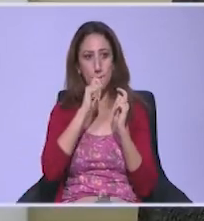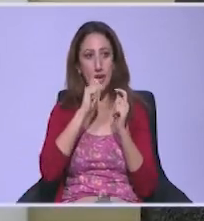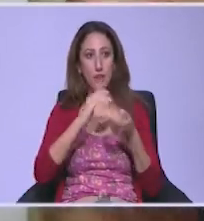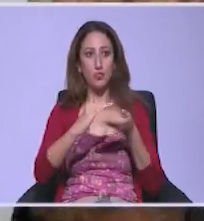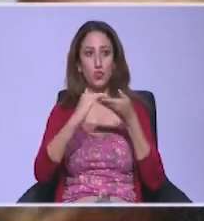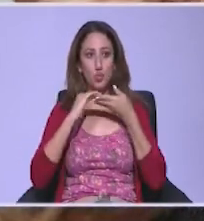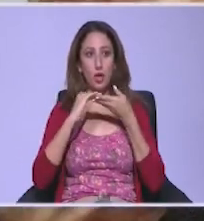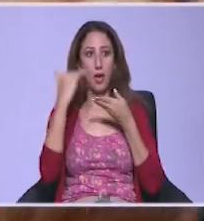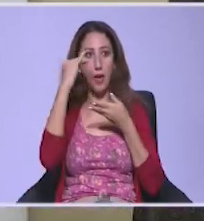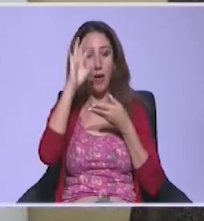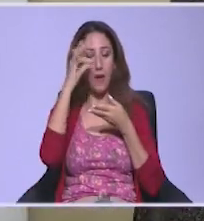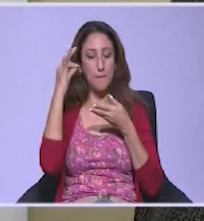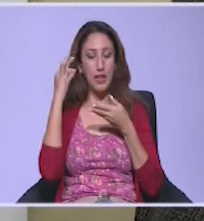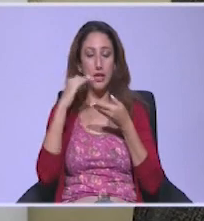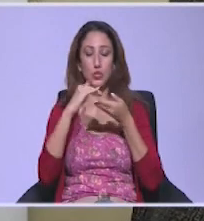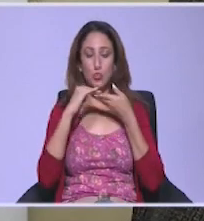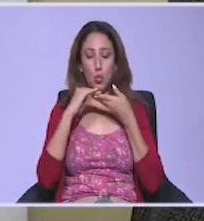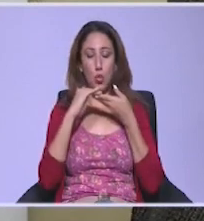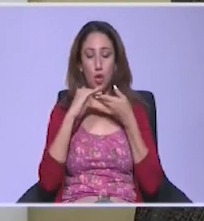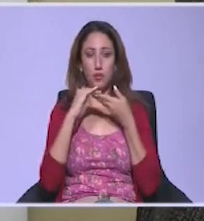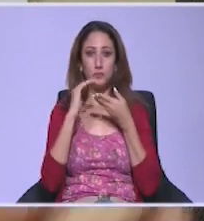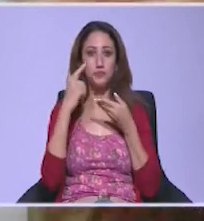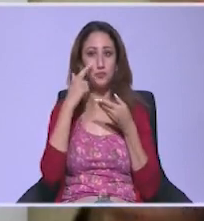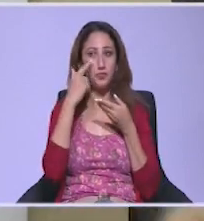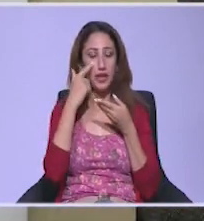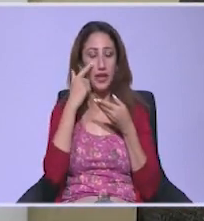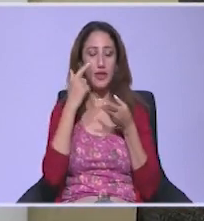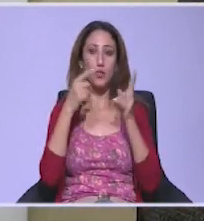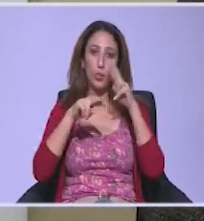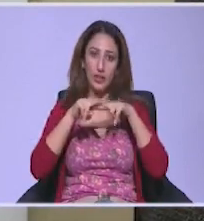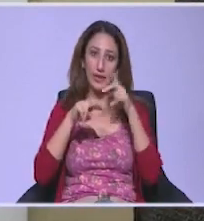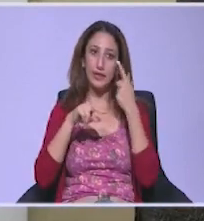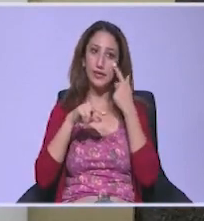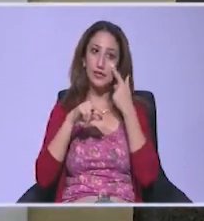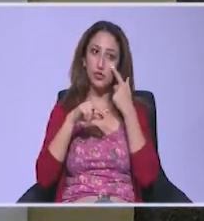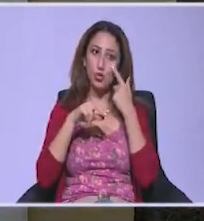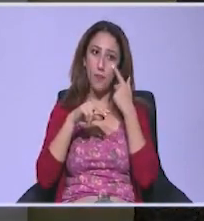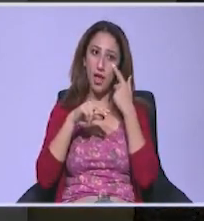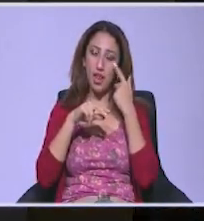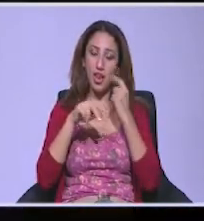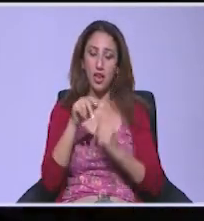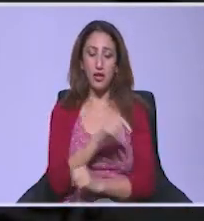ان انا عملت العمليه في عيني دي اليمين، وان شاء الله هيعمل لي العمليه في عيني الشمال.